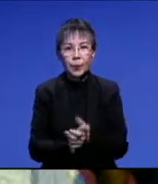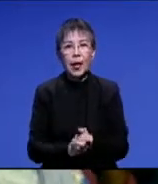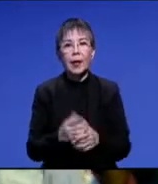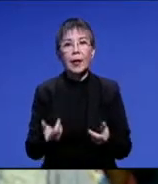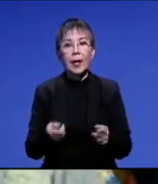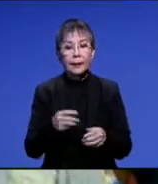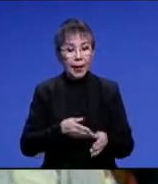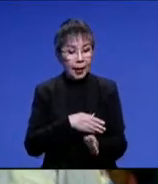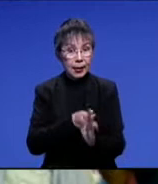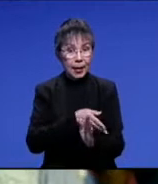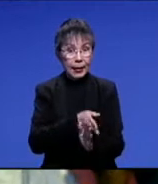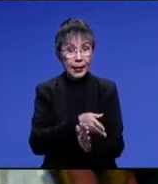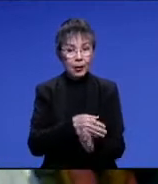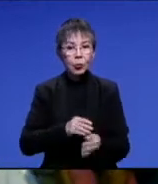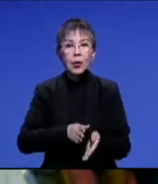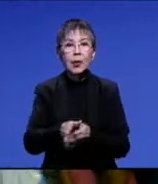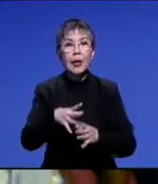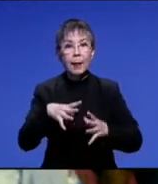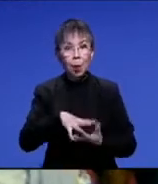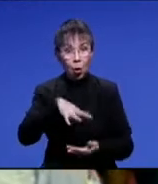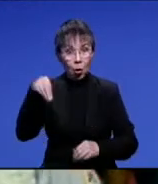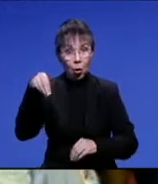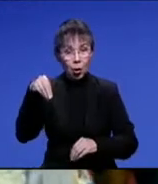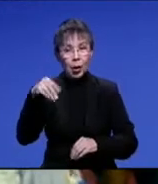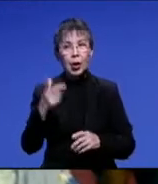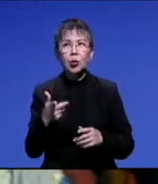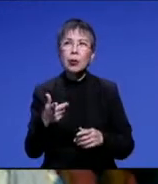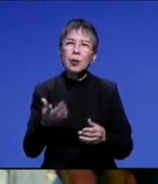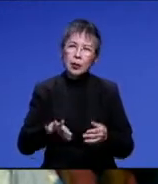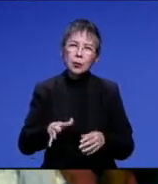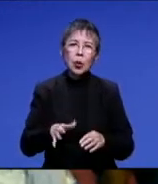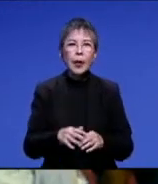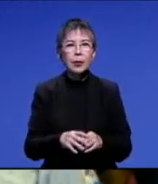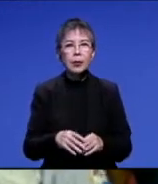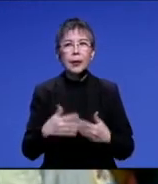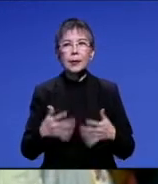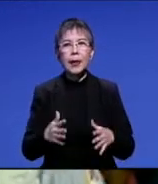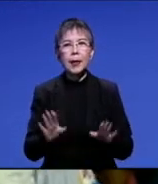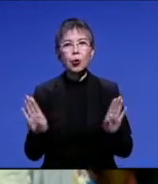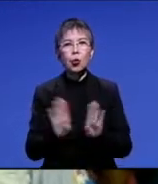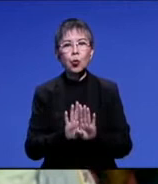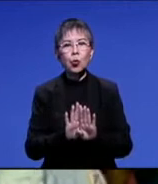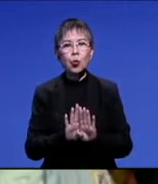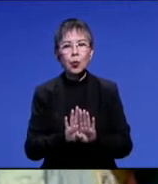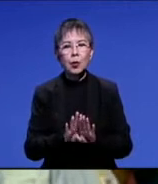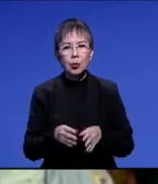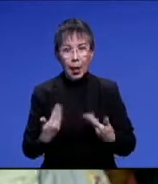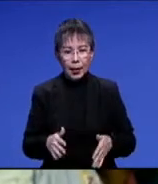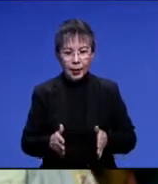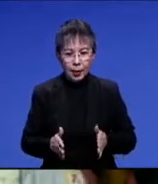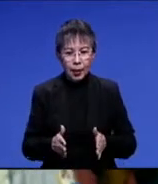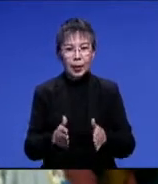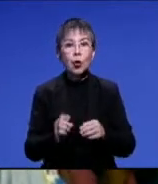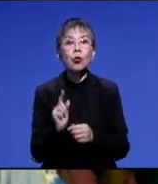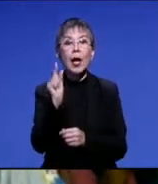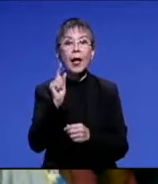sebelah kiri, untuk arah Depok mungkin hanya jalur yang arah Depok atau arah selatan. Berikutnya setelah selesai, kita tutup yang mengarah utara atau arah Pancoran.